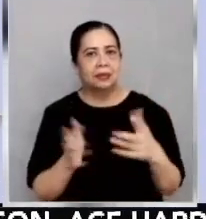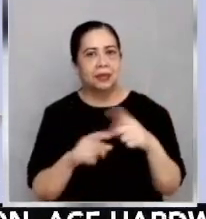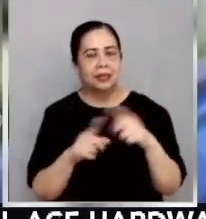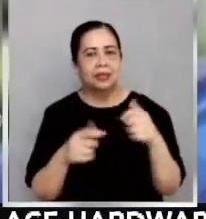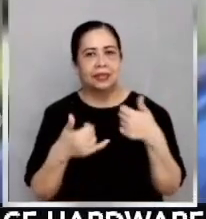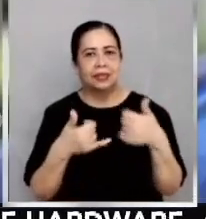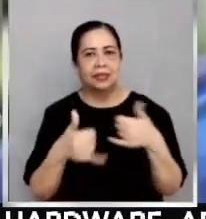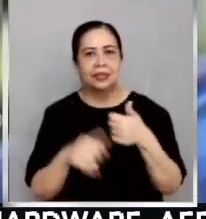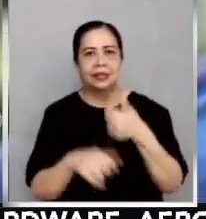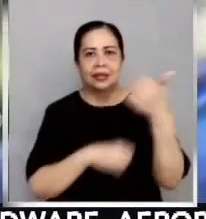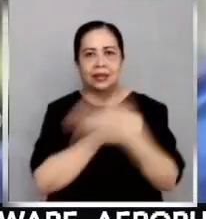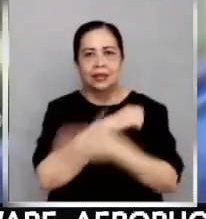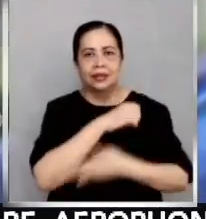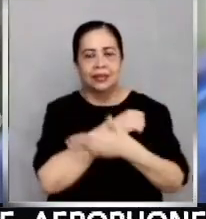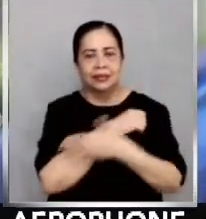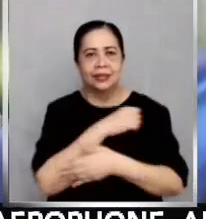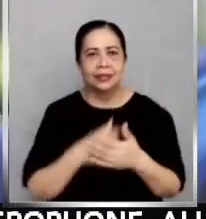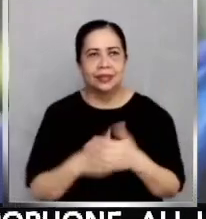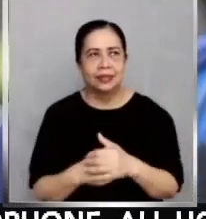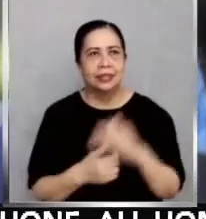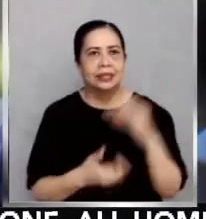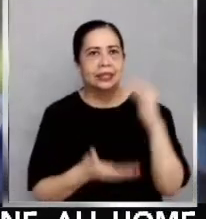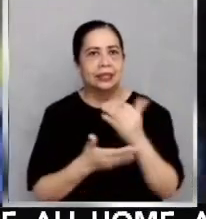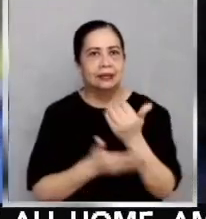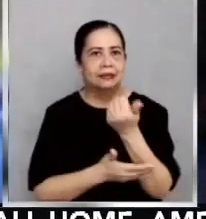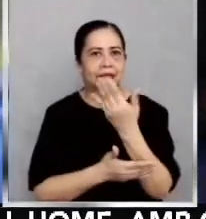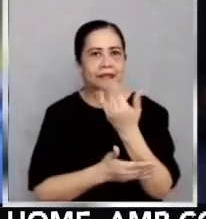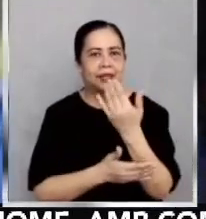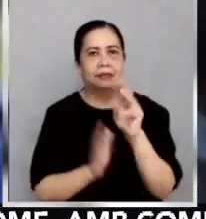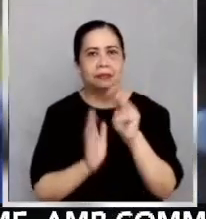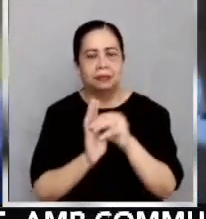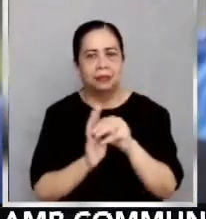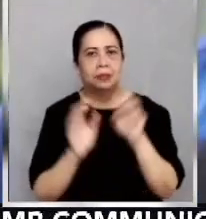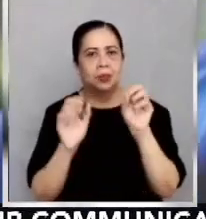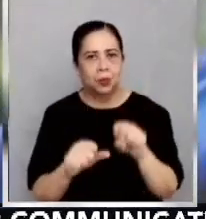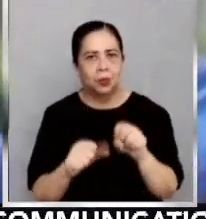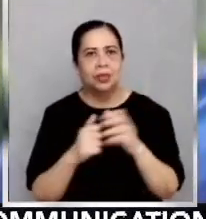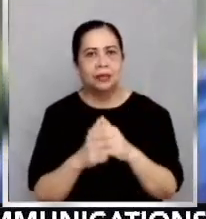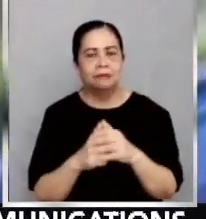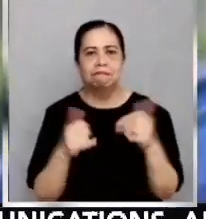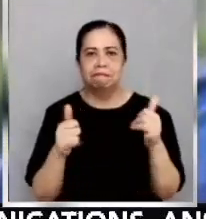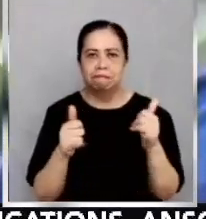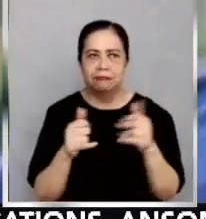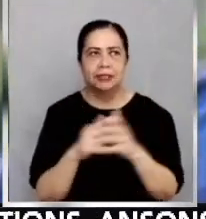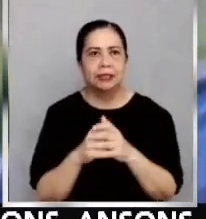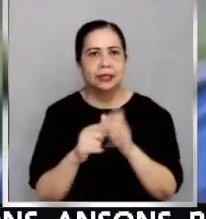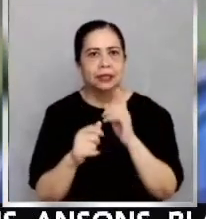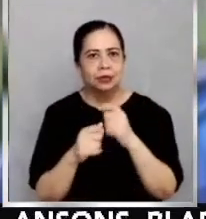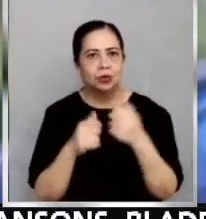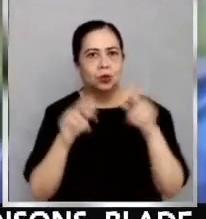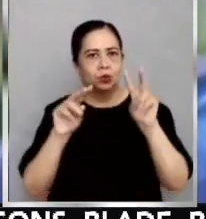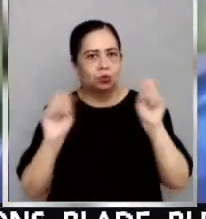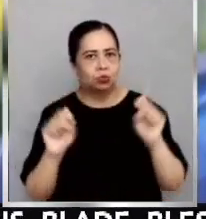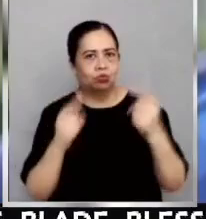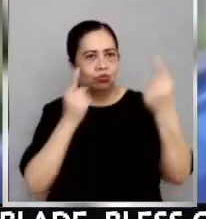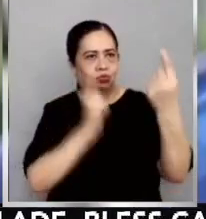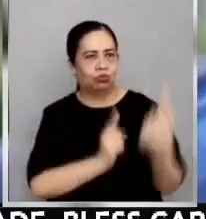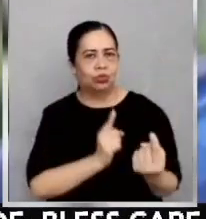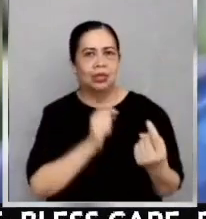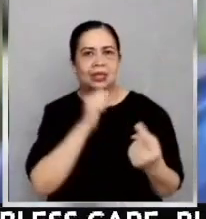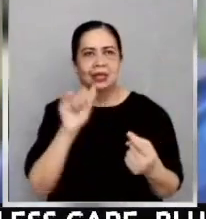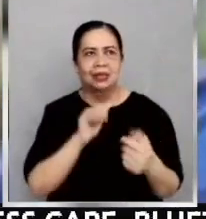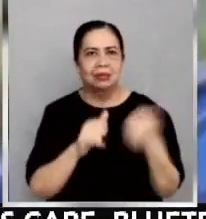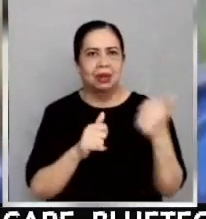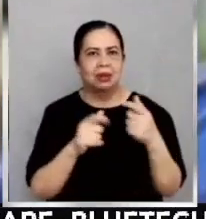abroad. In less than 15 minutes, pwede mo na siyang malaro, as in a match. Hindi kagaya ng ibang sports na it will